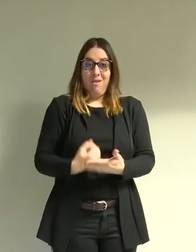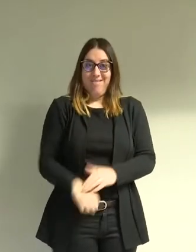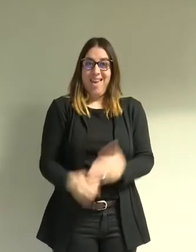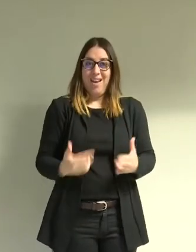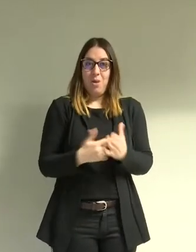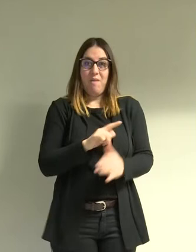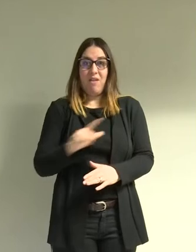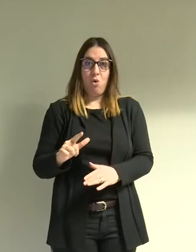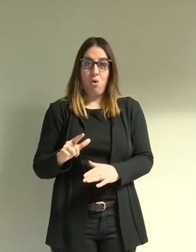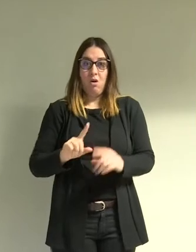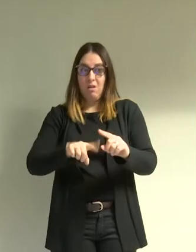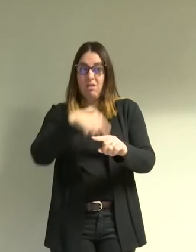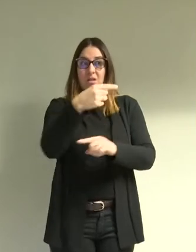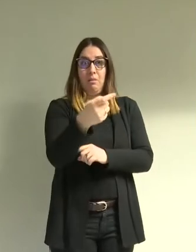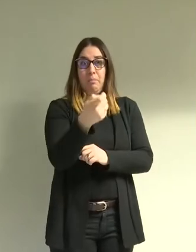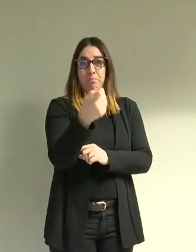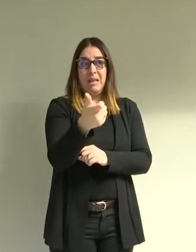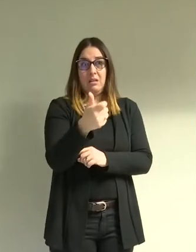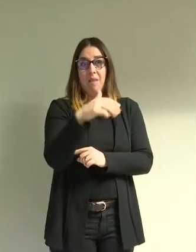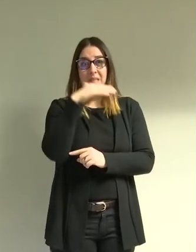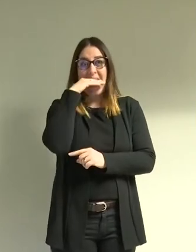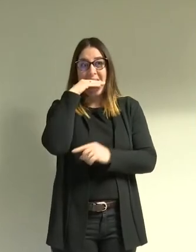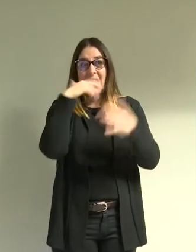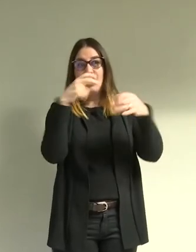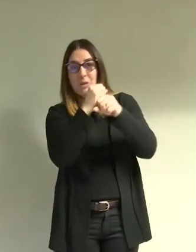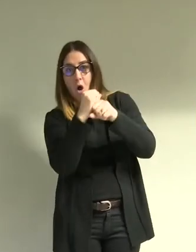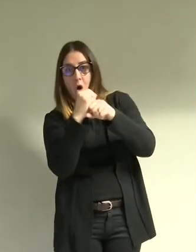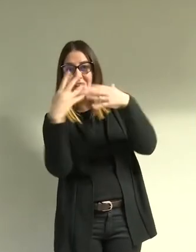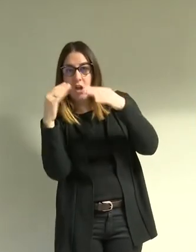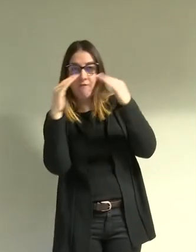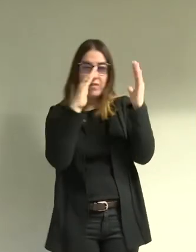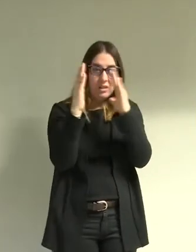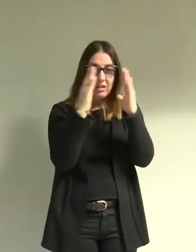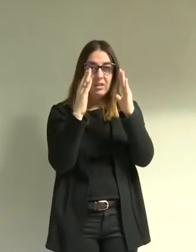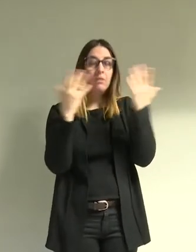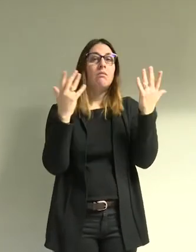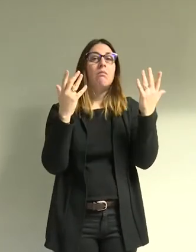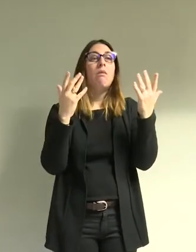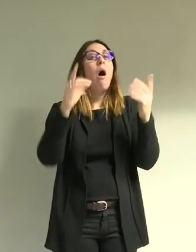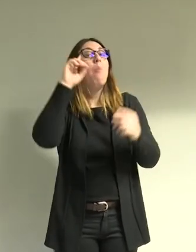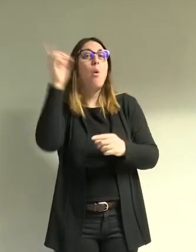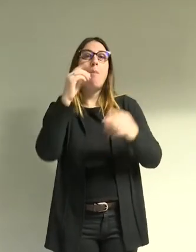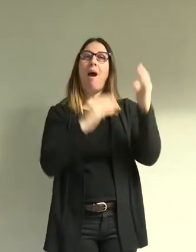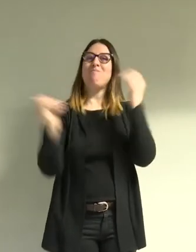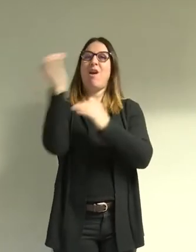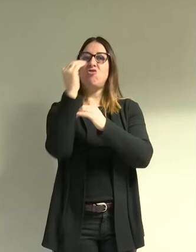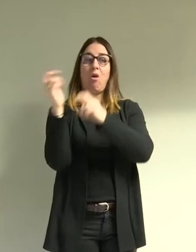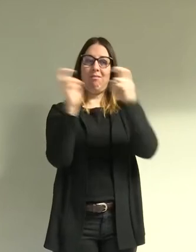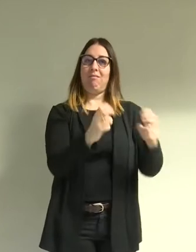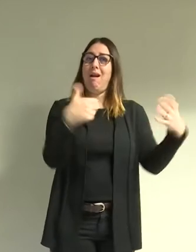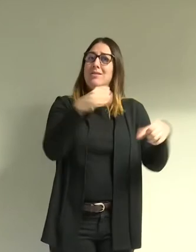juste seront tout juste majeur peut-être que la majorité d'ici là sera passé à 16 ans en tout cas le droit de vote